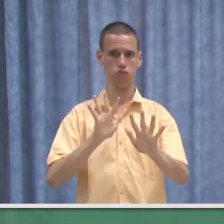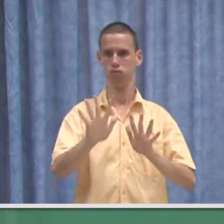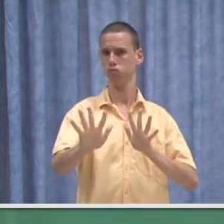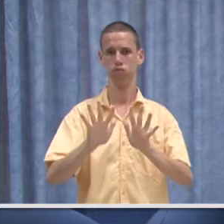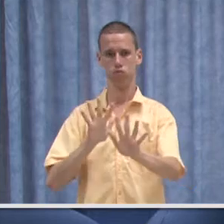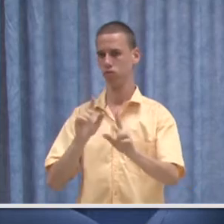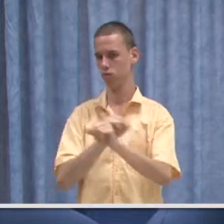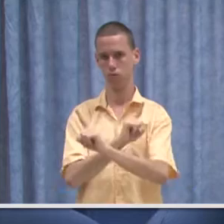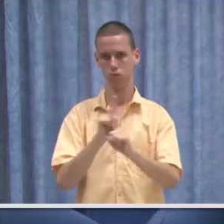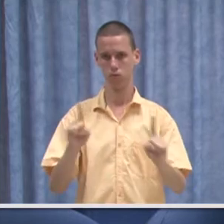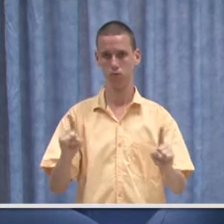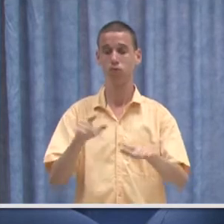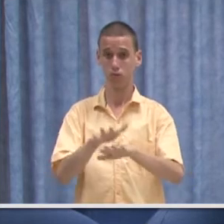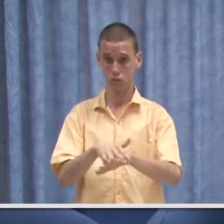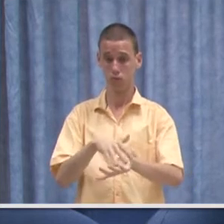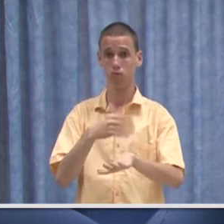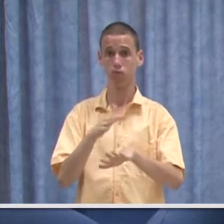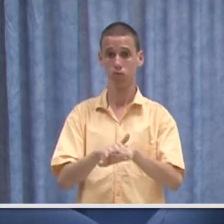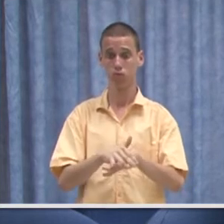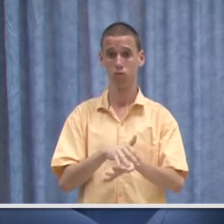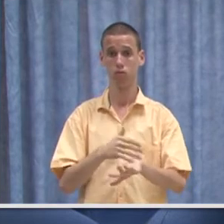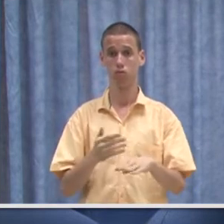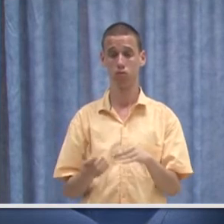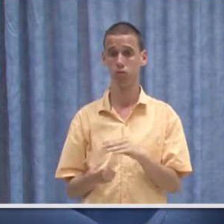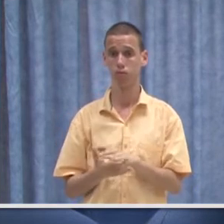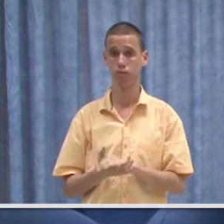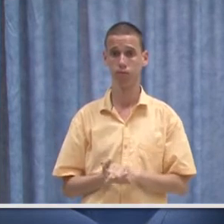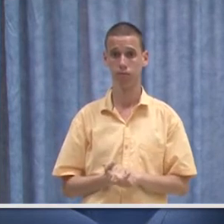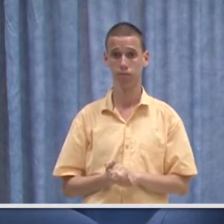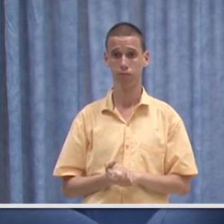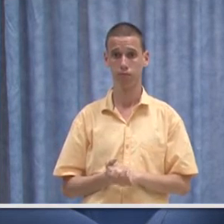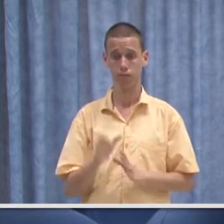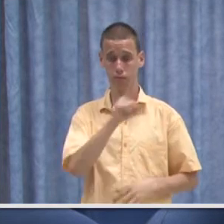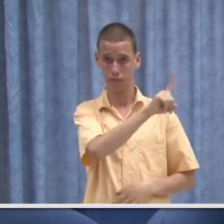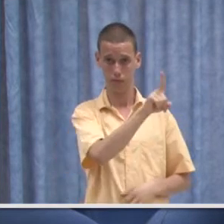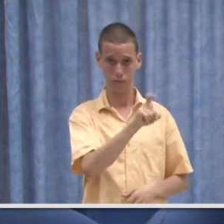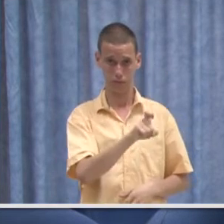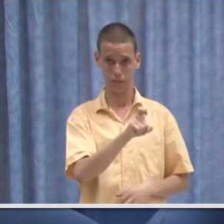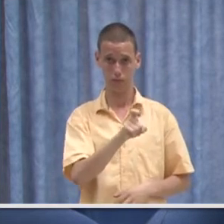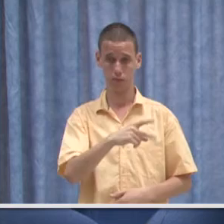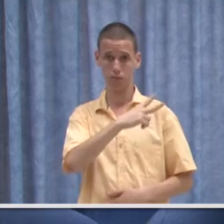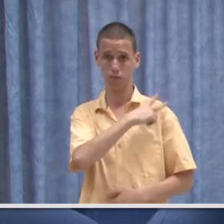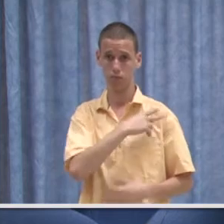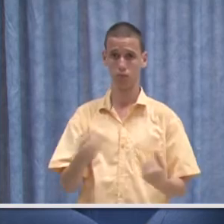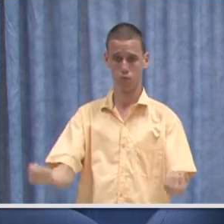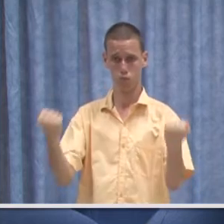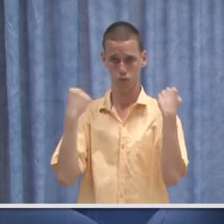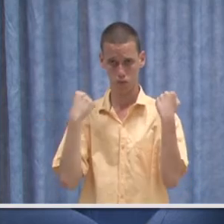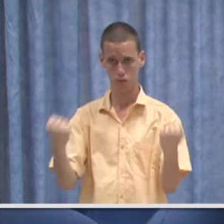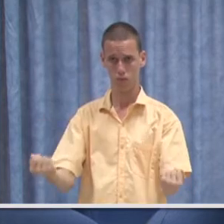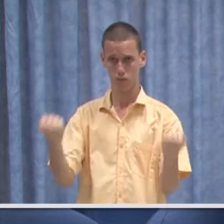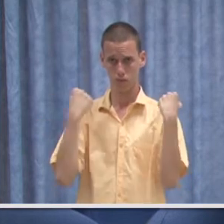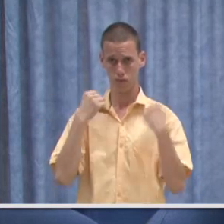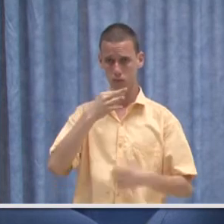C'est moi concernant Jim, même si il a une bonne guideline, c'est un petit monde qui recevoir, c'est moi autre peste, il demande qu'il y ait un meeting avec la